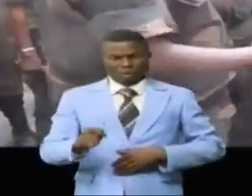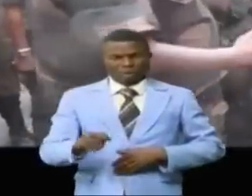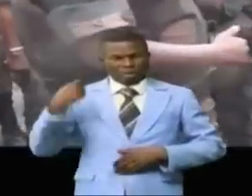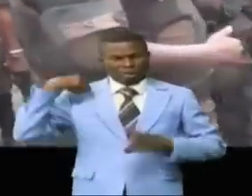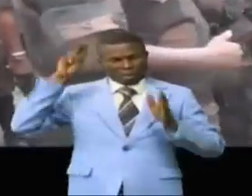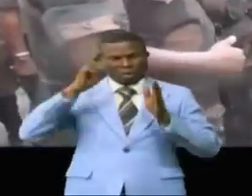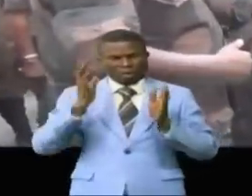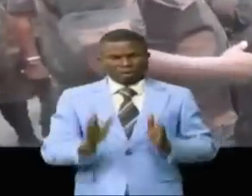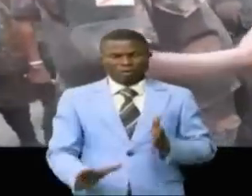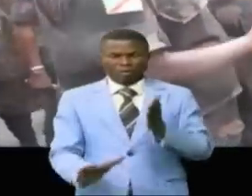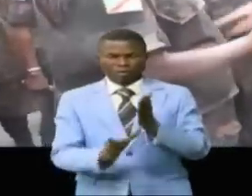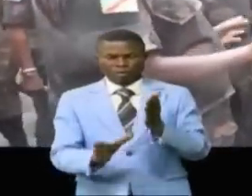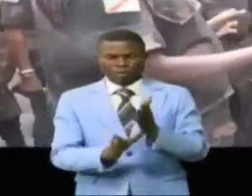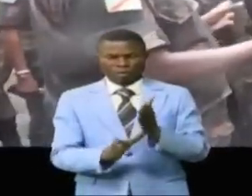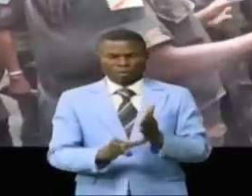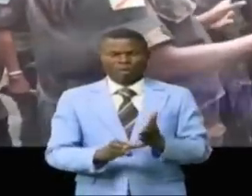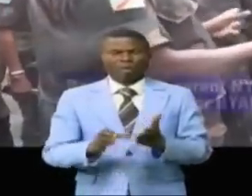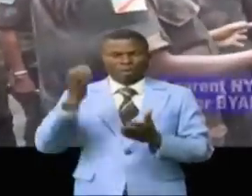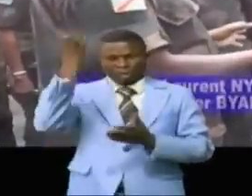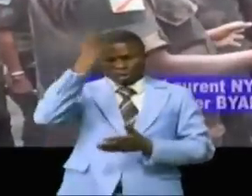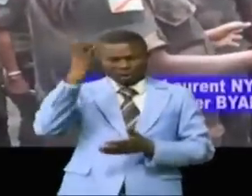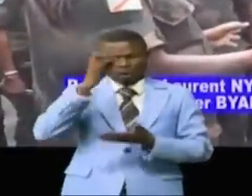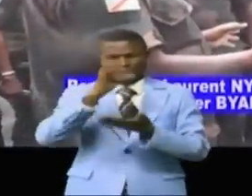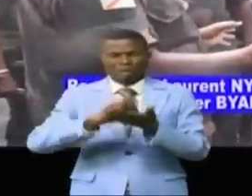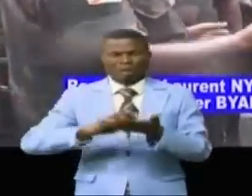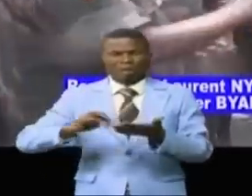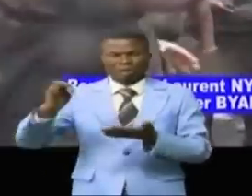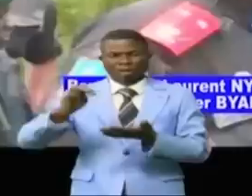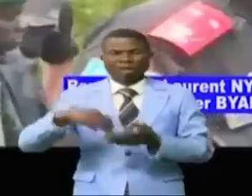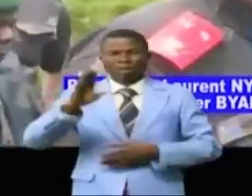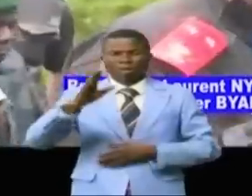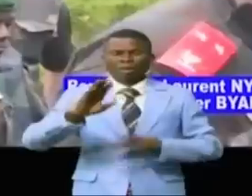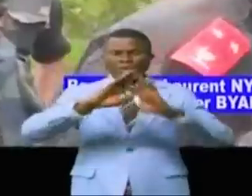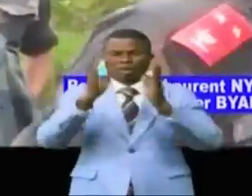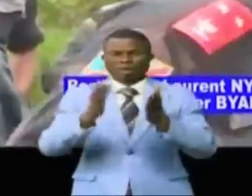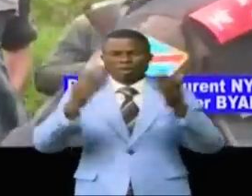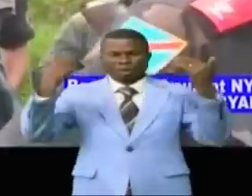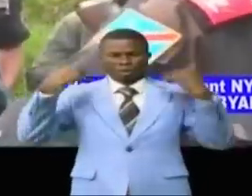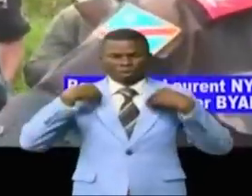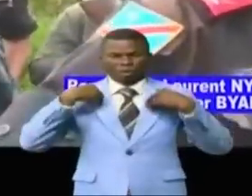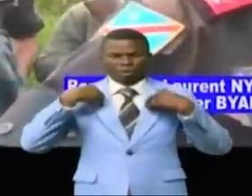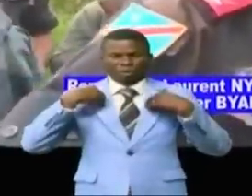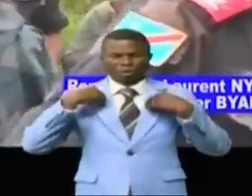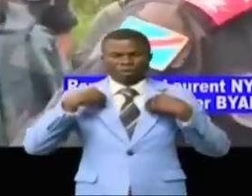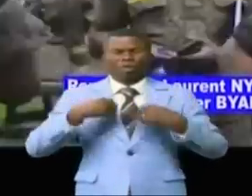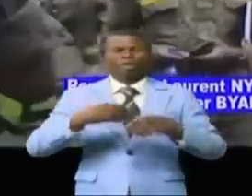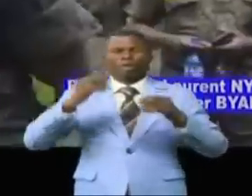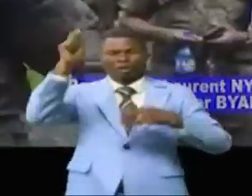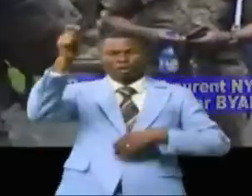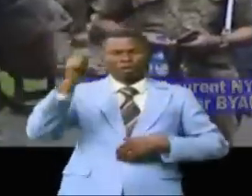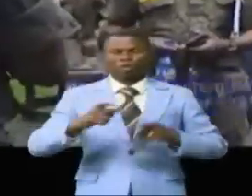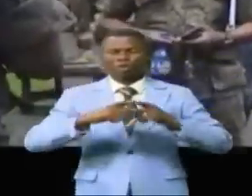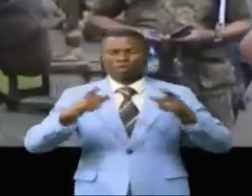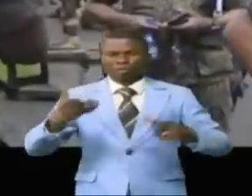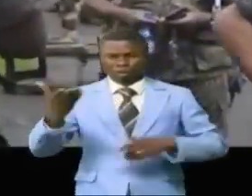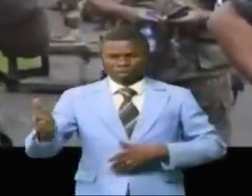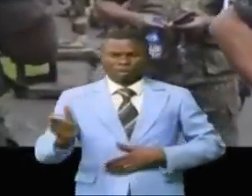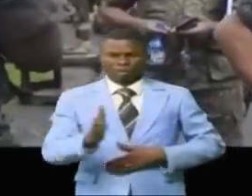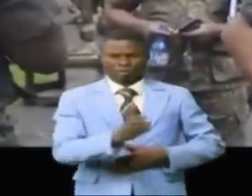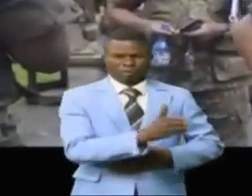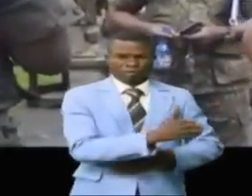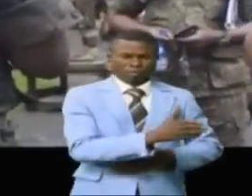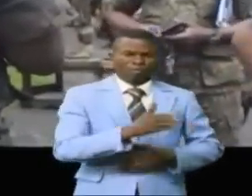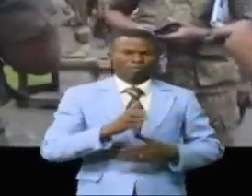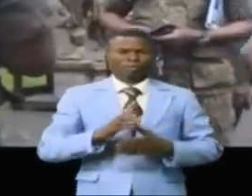Nord Kivu, le général-major Peter Chirimwami, était accompagné de tous les commandants des grandes unités engagées sur